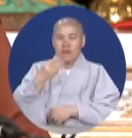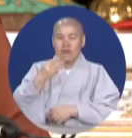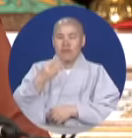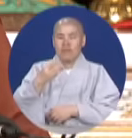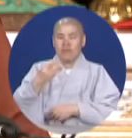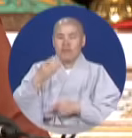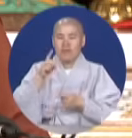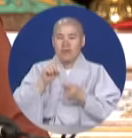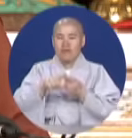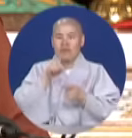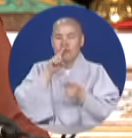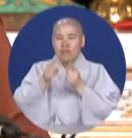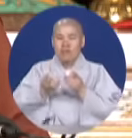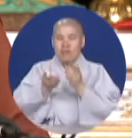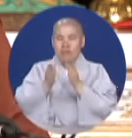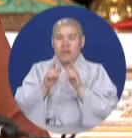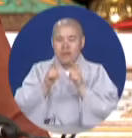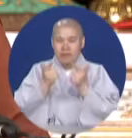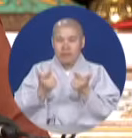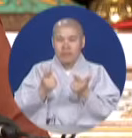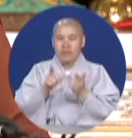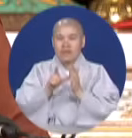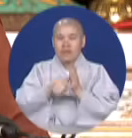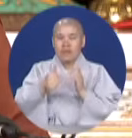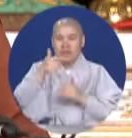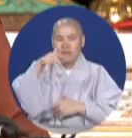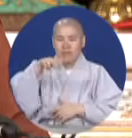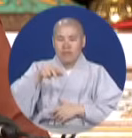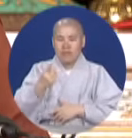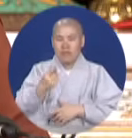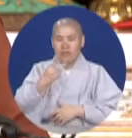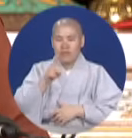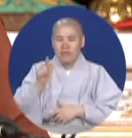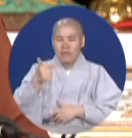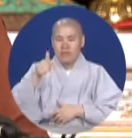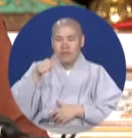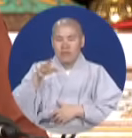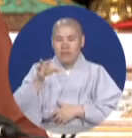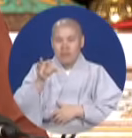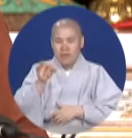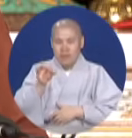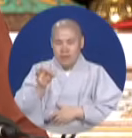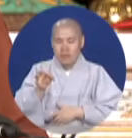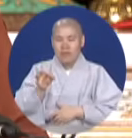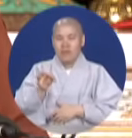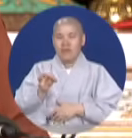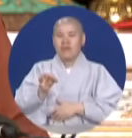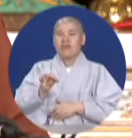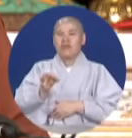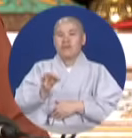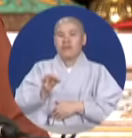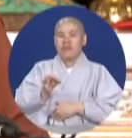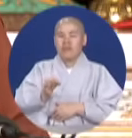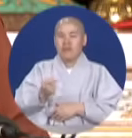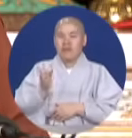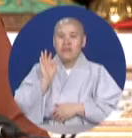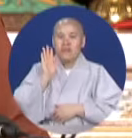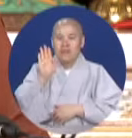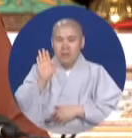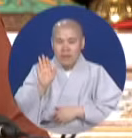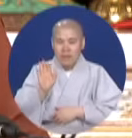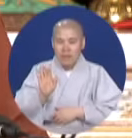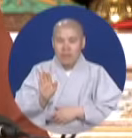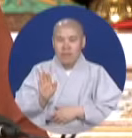그 육조단경에 있는 그때 육조단경은 본래 그 해능 스님이 말씀하신 경이 아니고